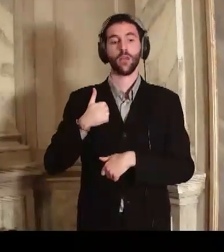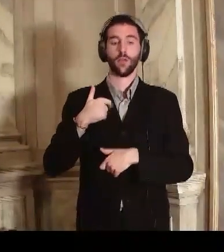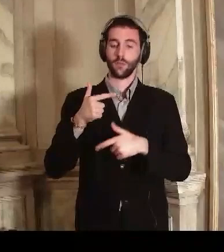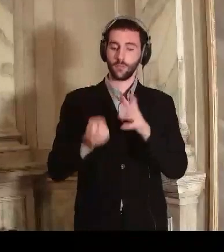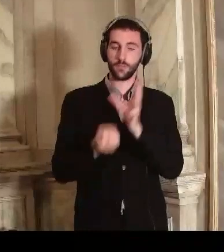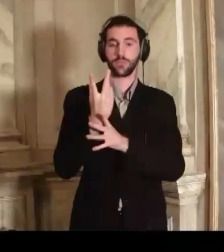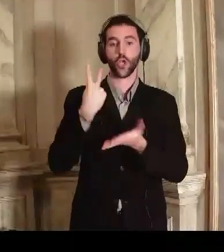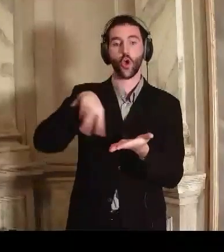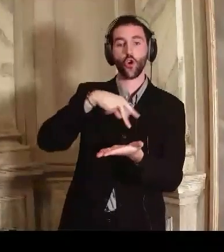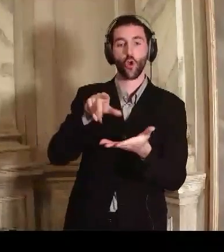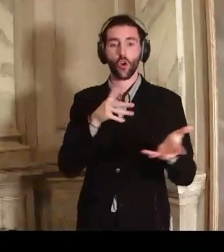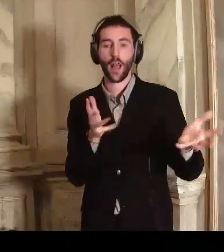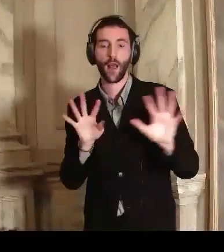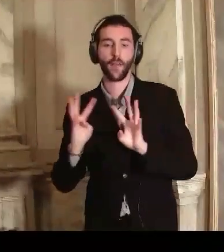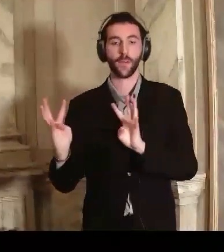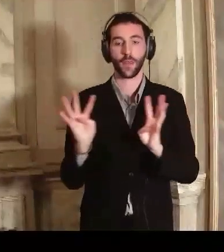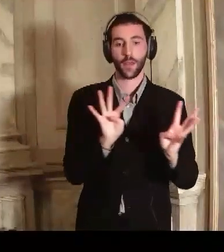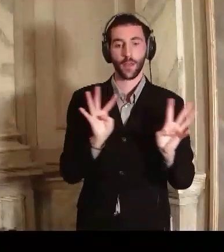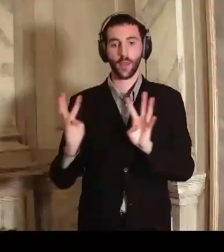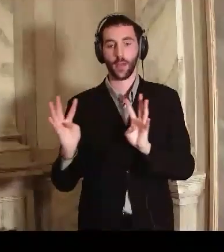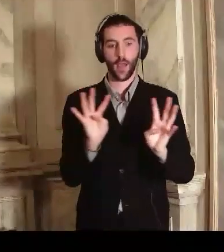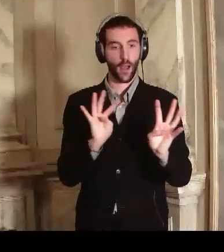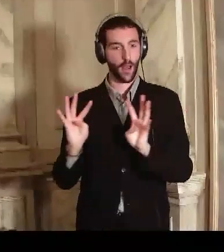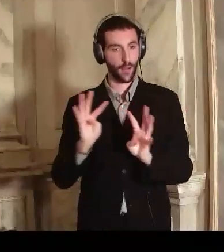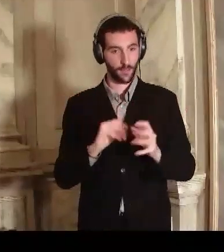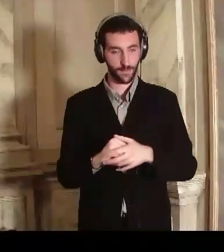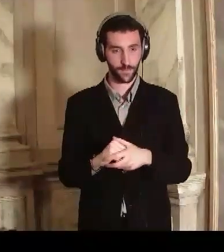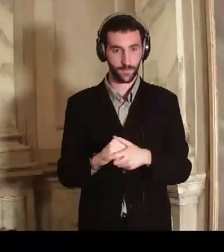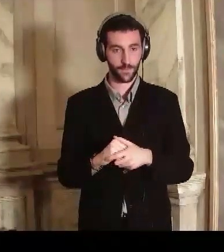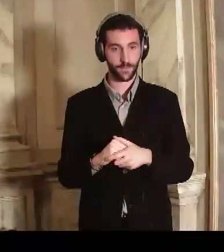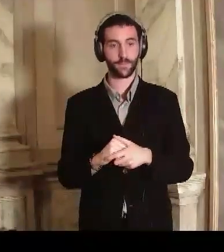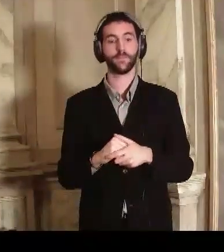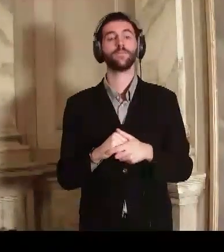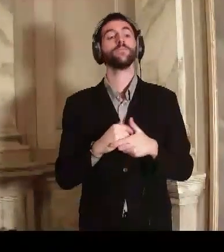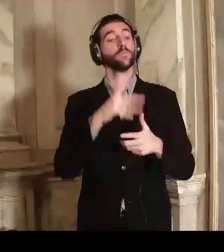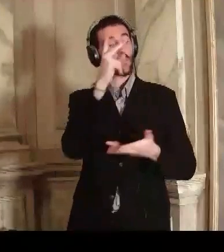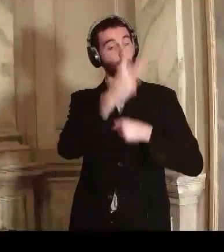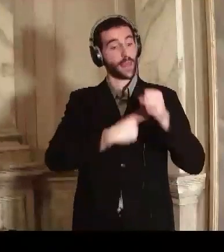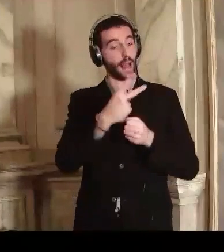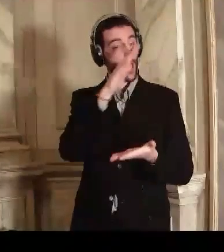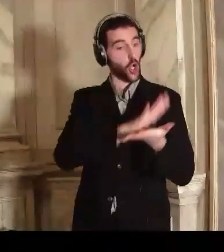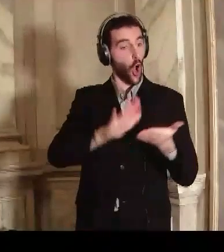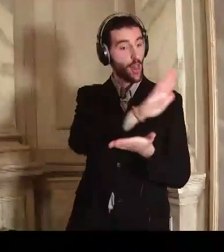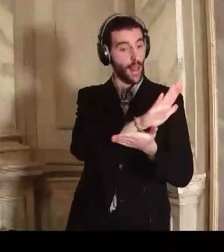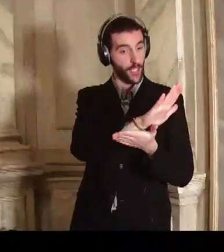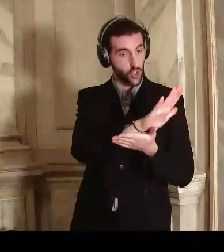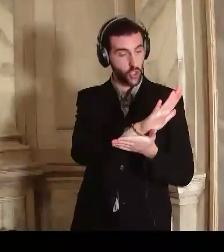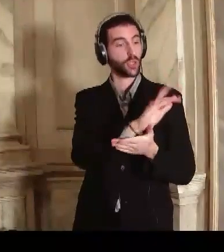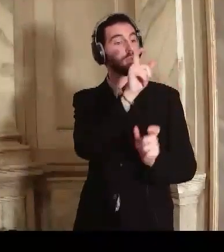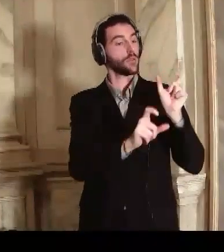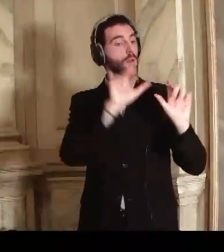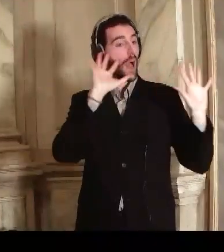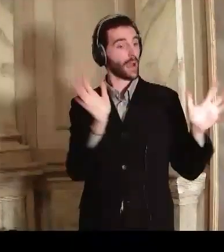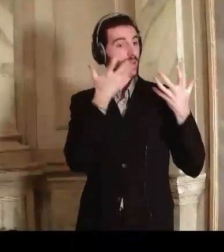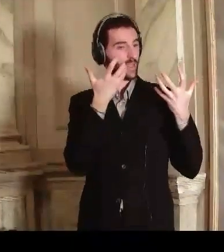partecipanti al college, portando avanti l'intenzione di far lavorare con Biennale College i più grandi artisti artisti di danza viventi.